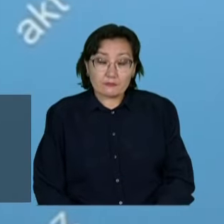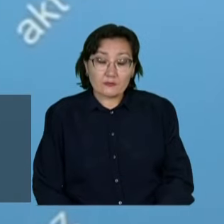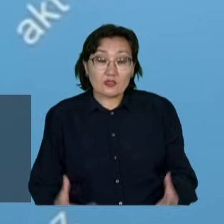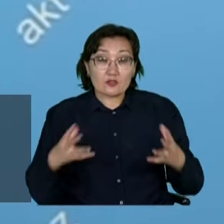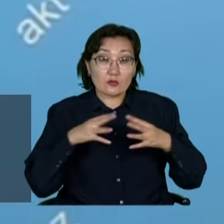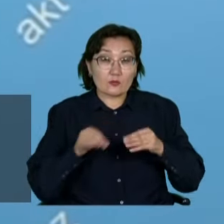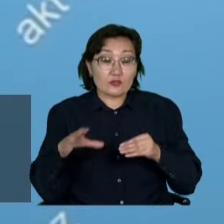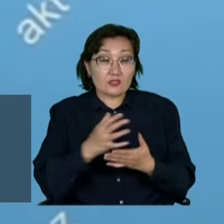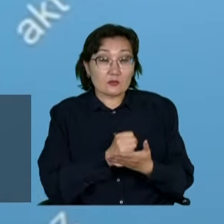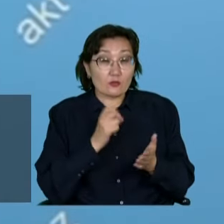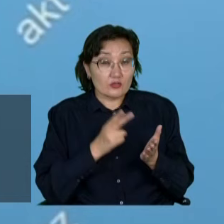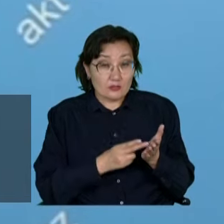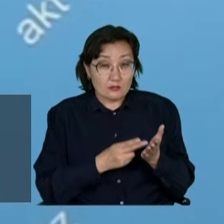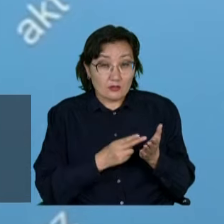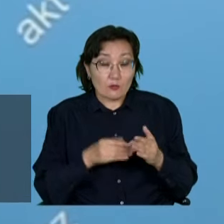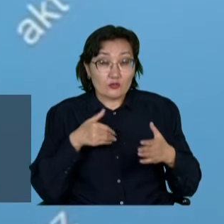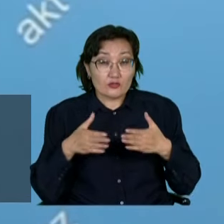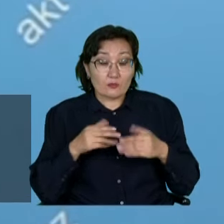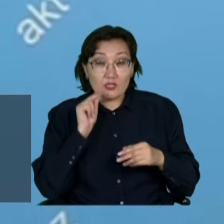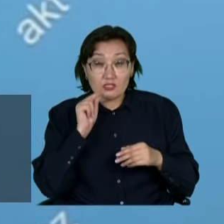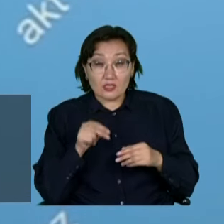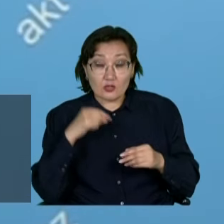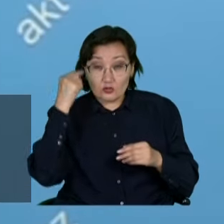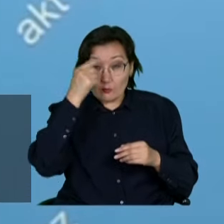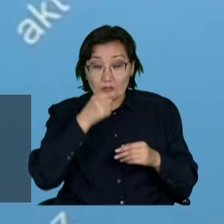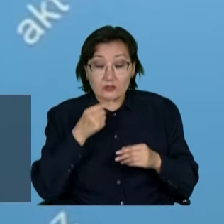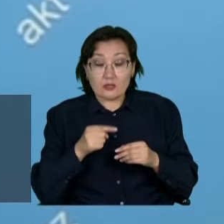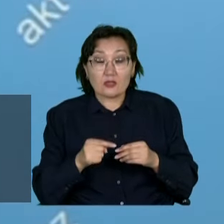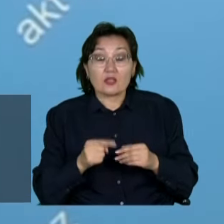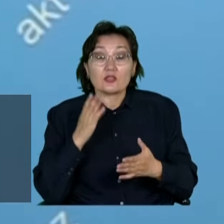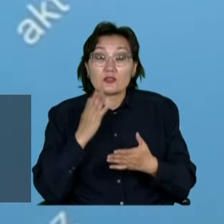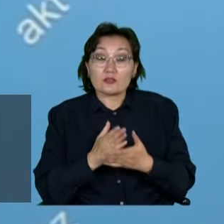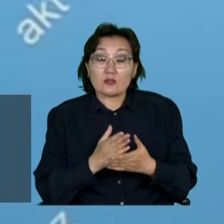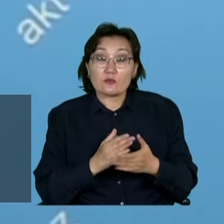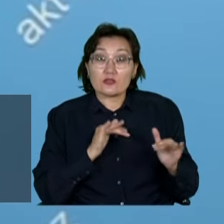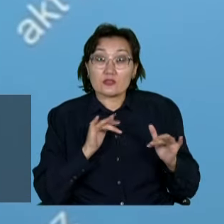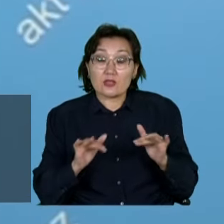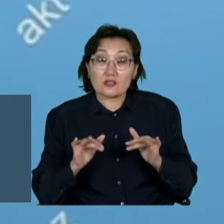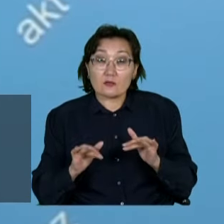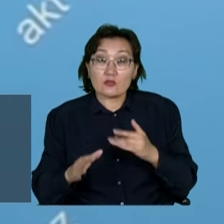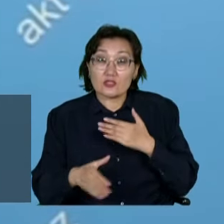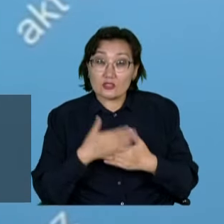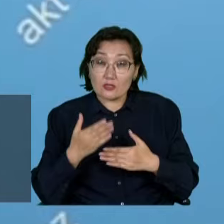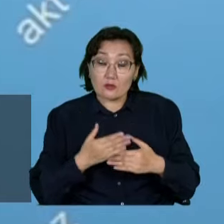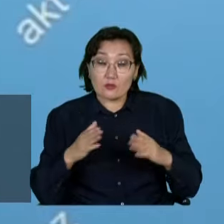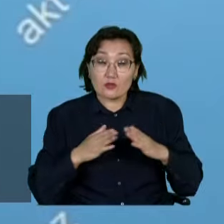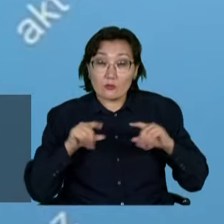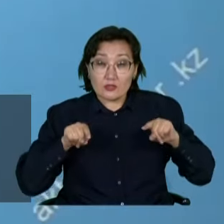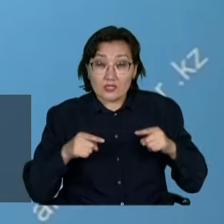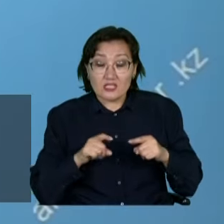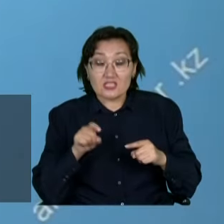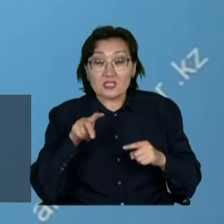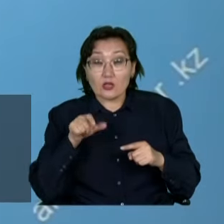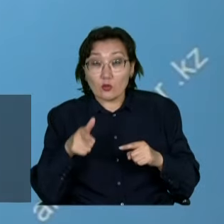совокупности всех собранных доказательств в отношении подозреваемых лиц избранной меры пресечения в виде домашнего ареста, а также залог.